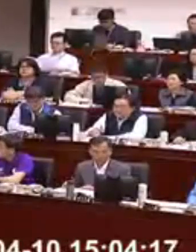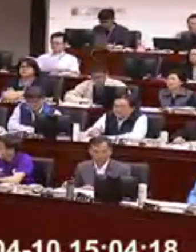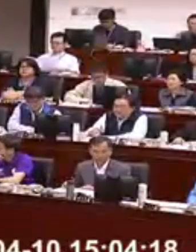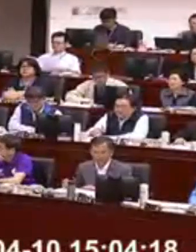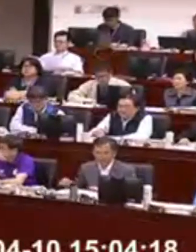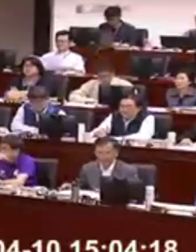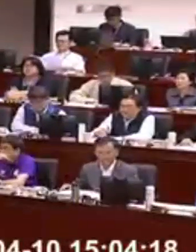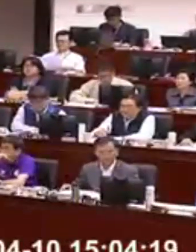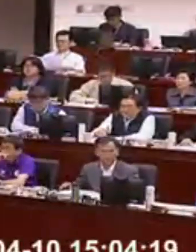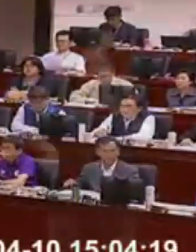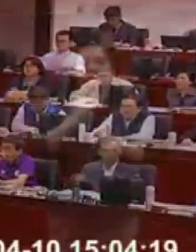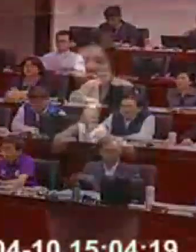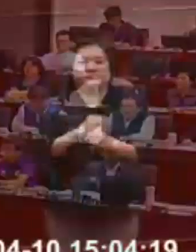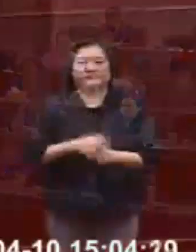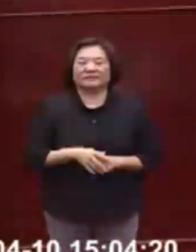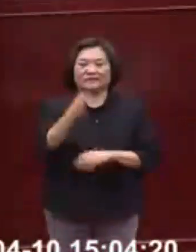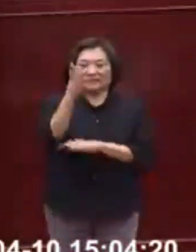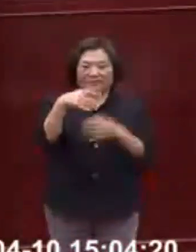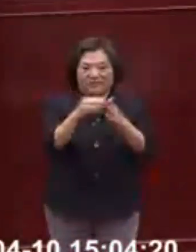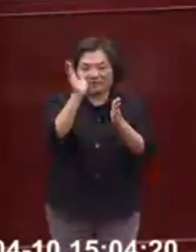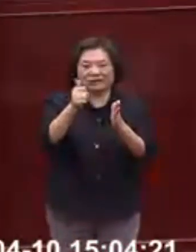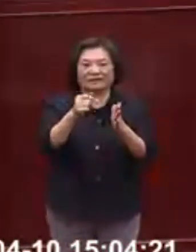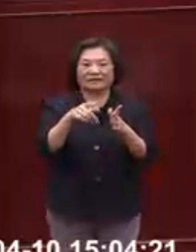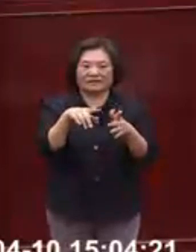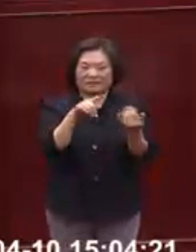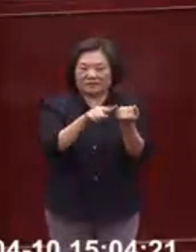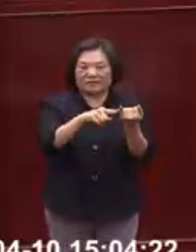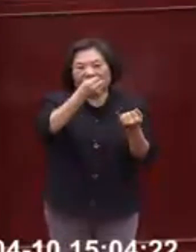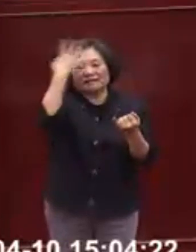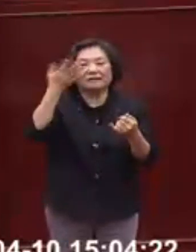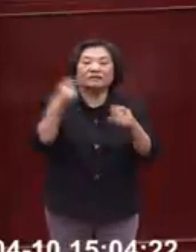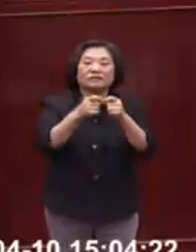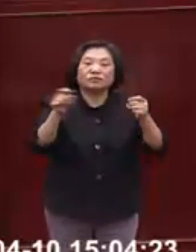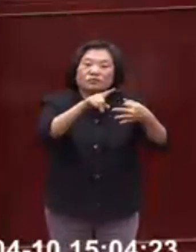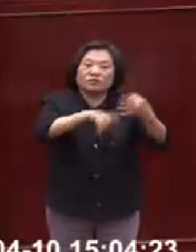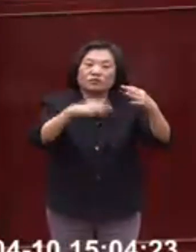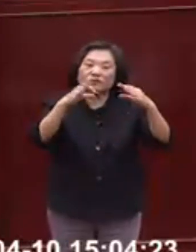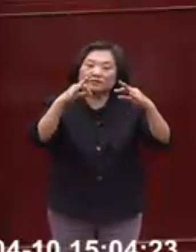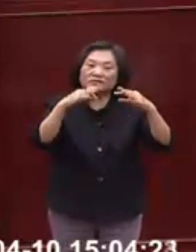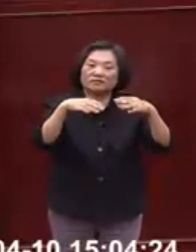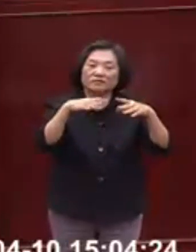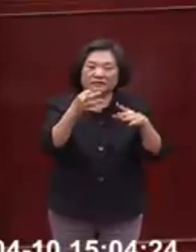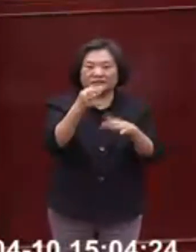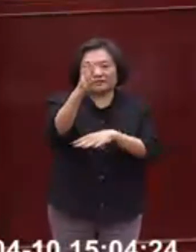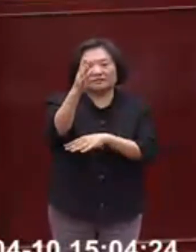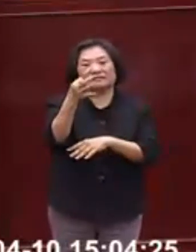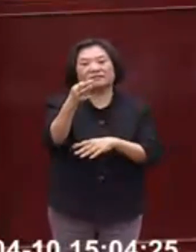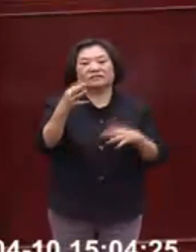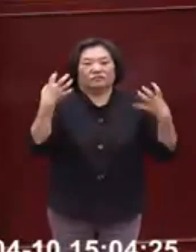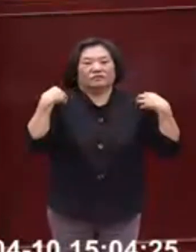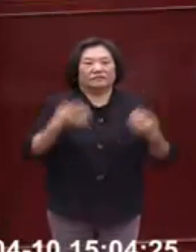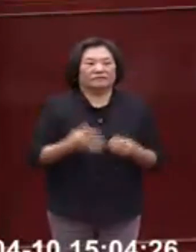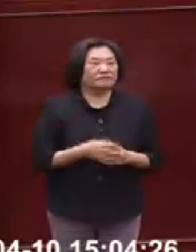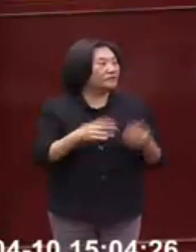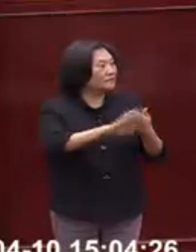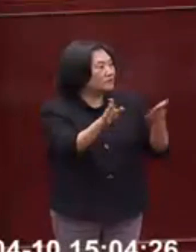长陈嘉珍算是比较年轻的，那从事他以前是永丰的这个财务长，那公务局长就从新工处升